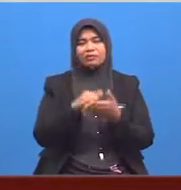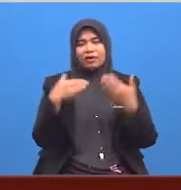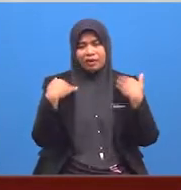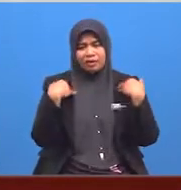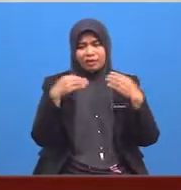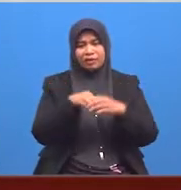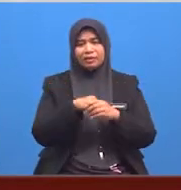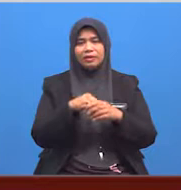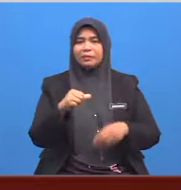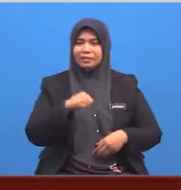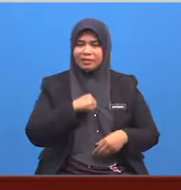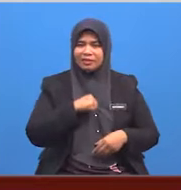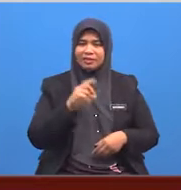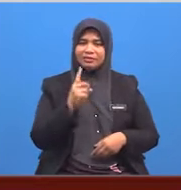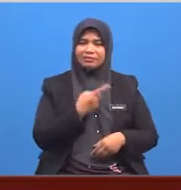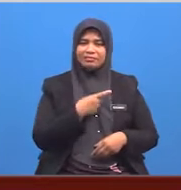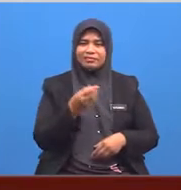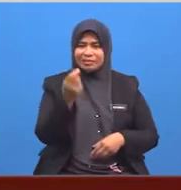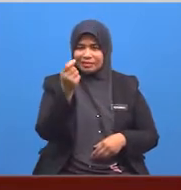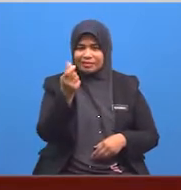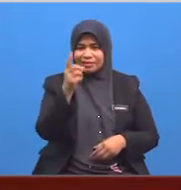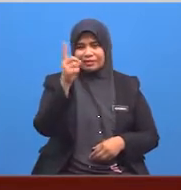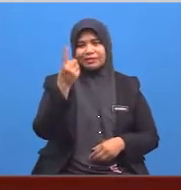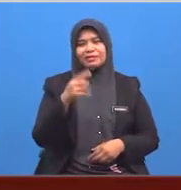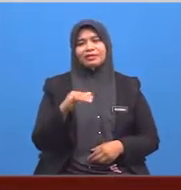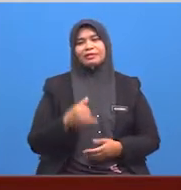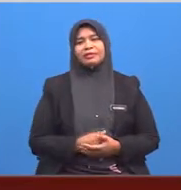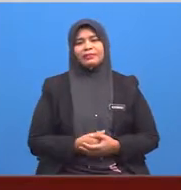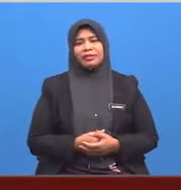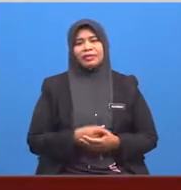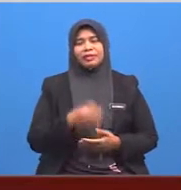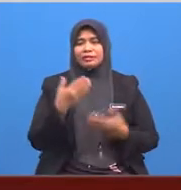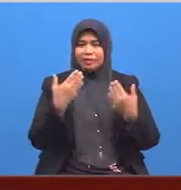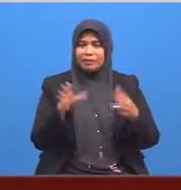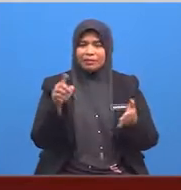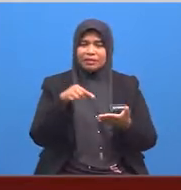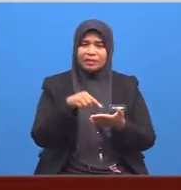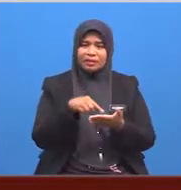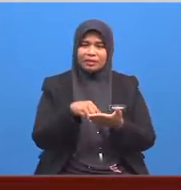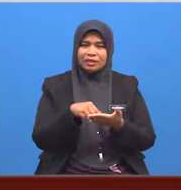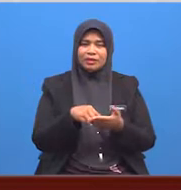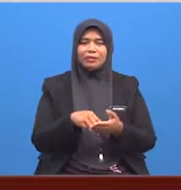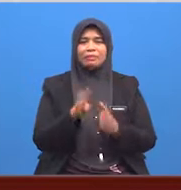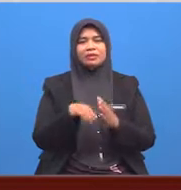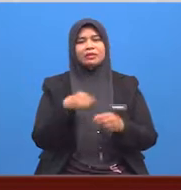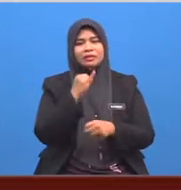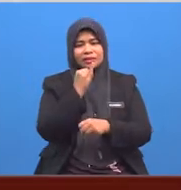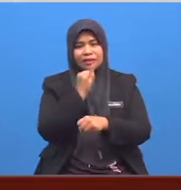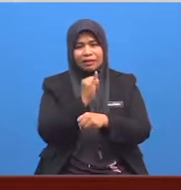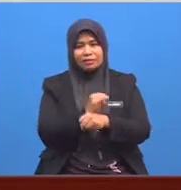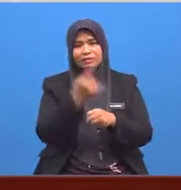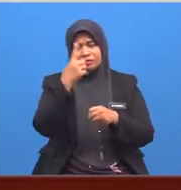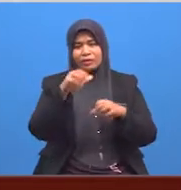kita sikit saja hal selepas ini berazam lah untuk